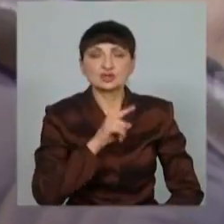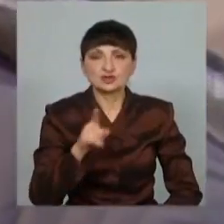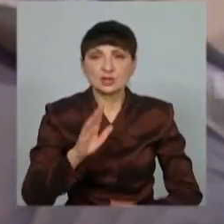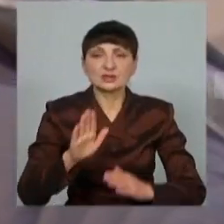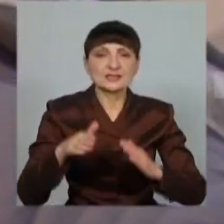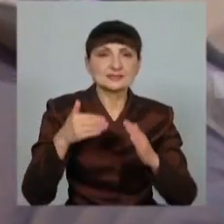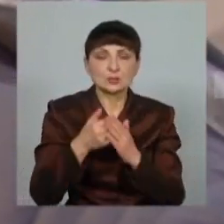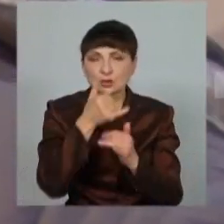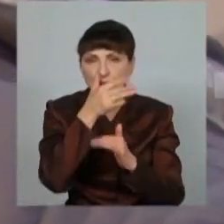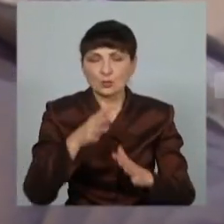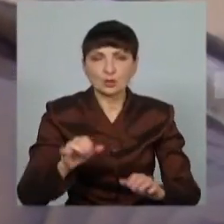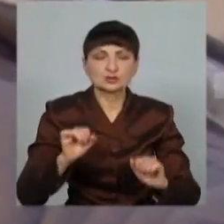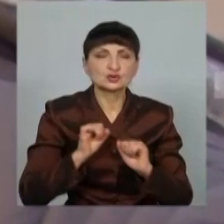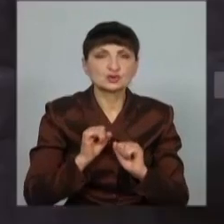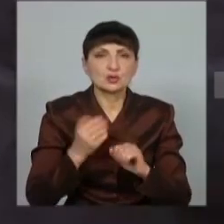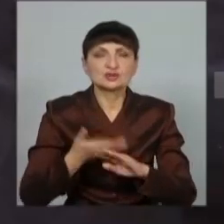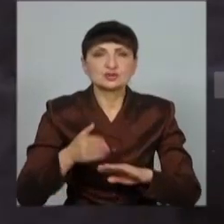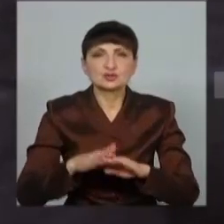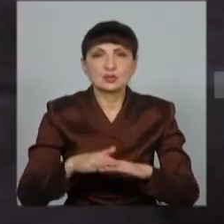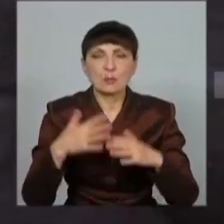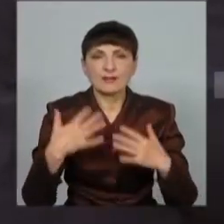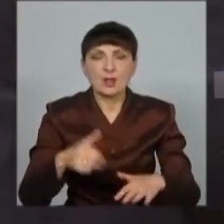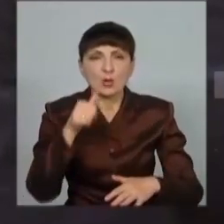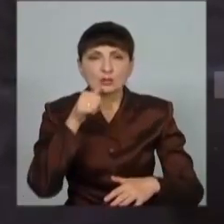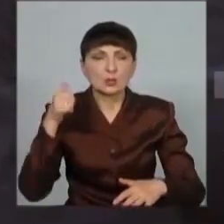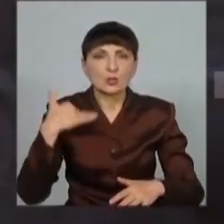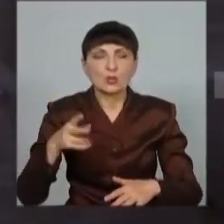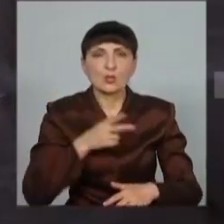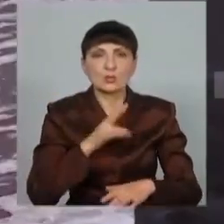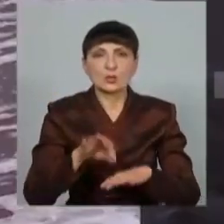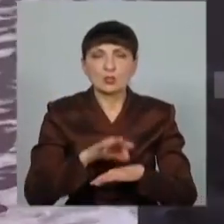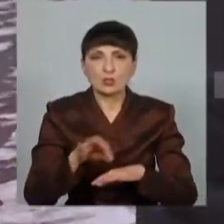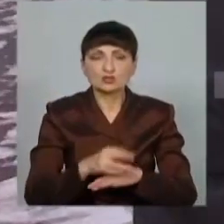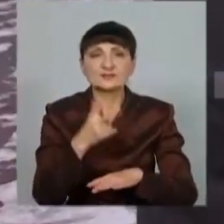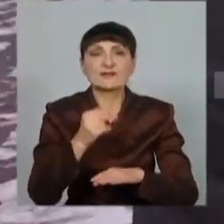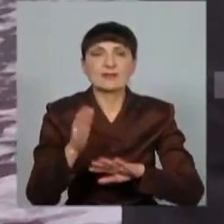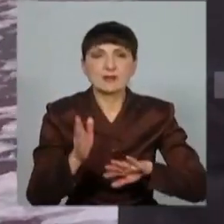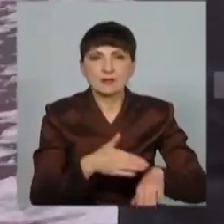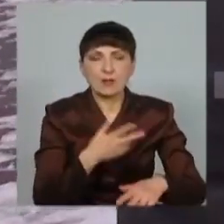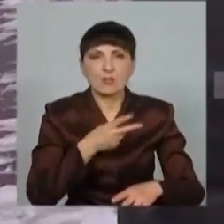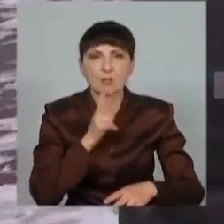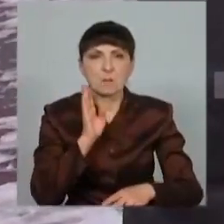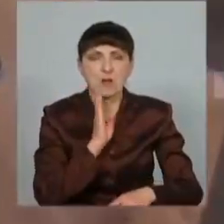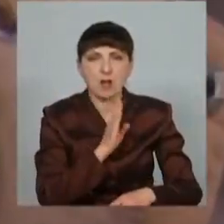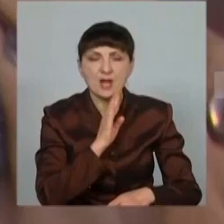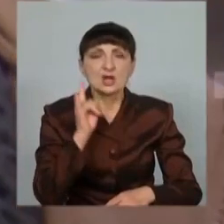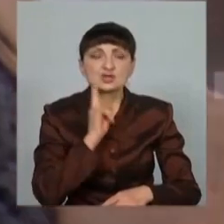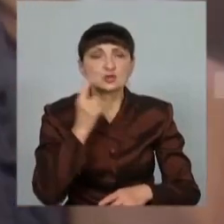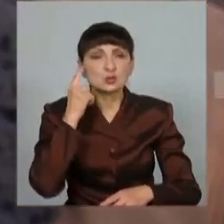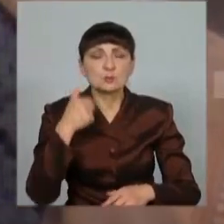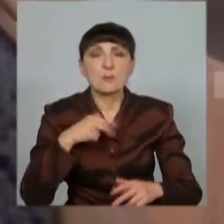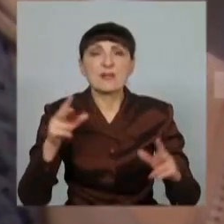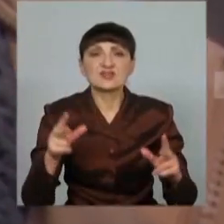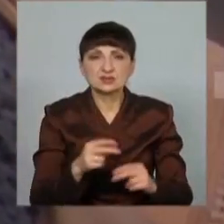до сих пор не может оправиться от тяжелых потерь год назад у нее умер супруг три дня назад она потеряла мать женщина считает что не